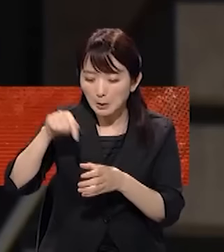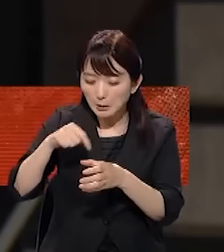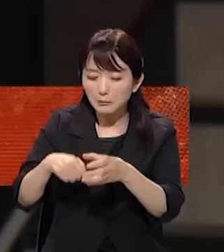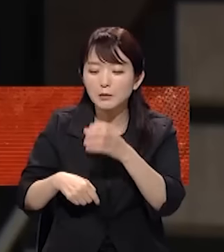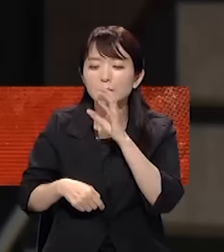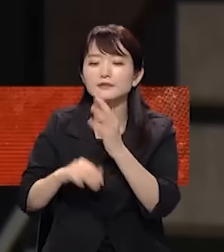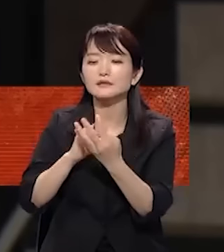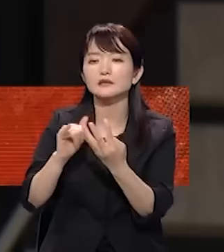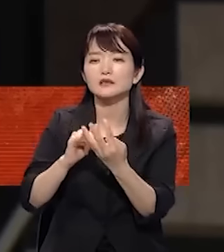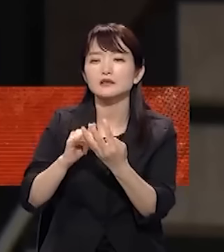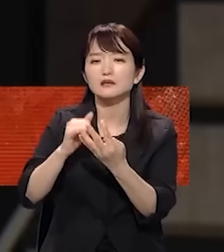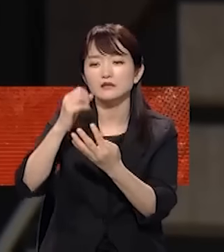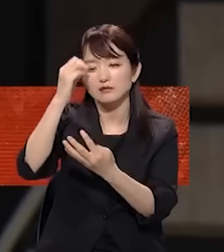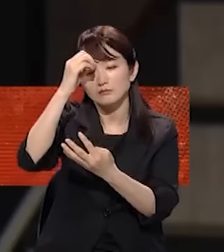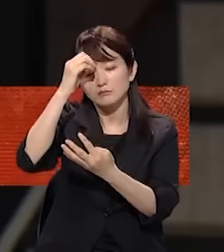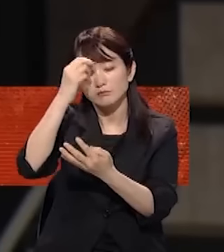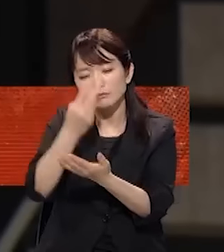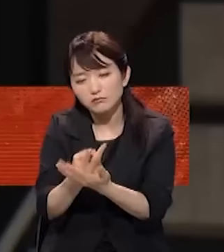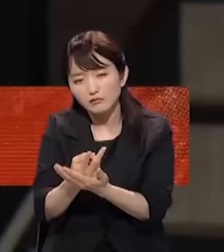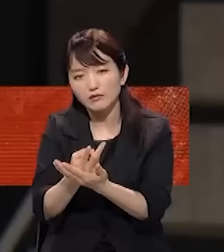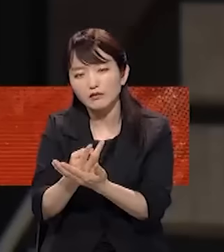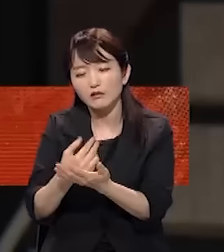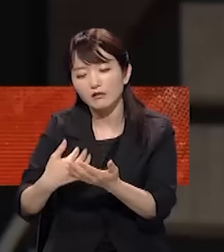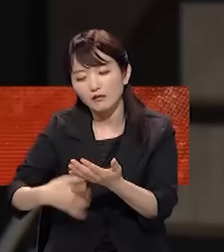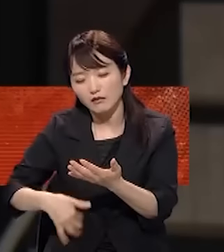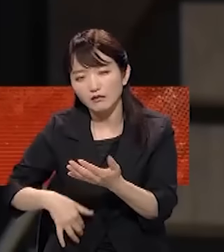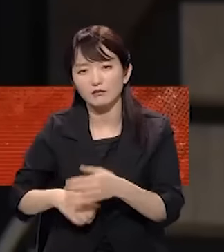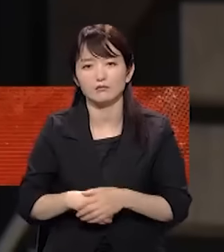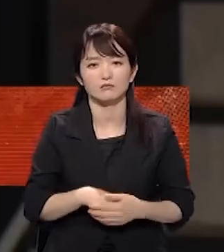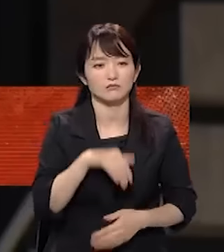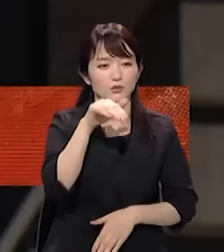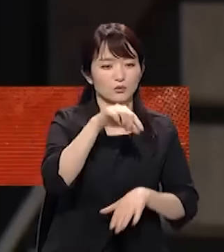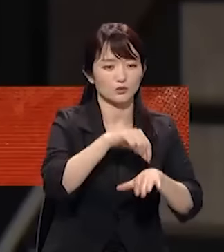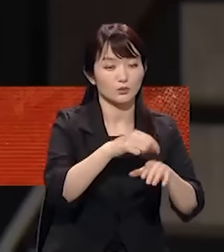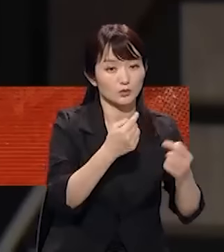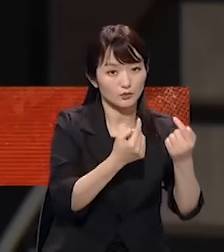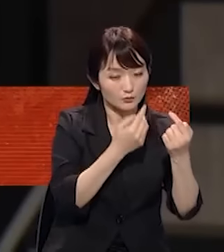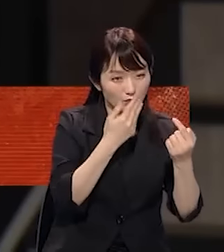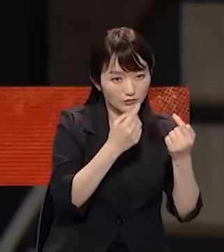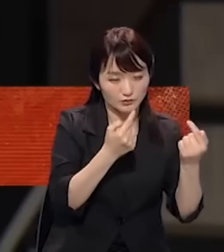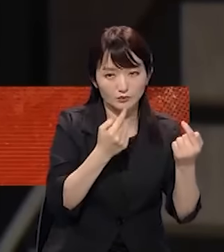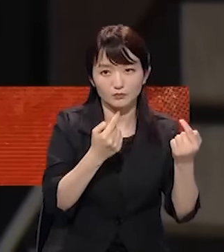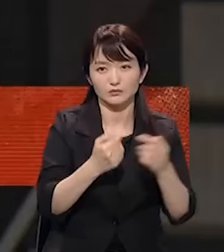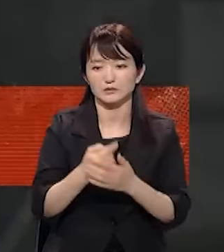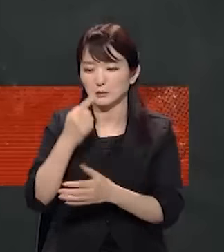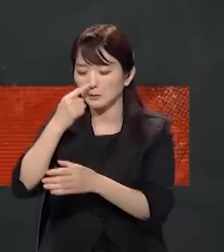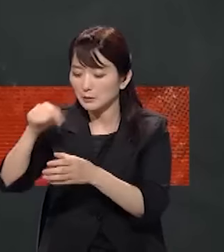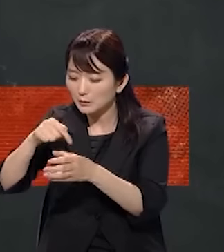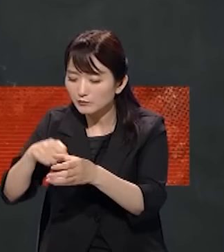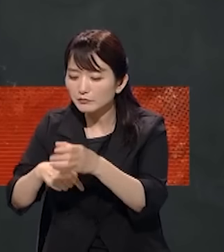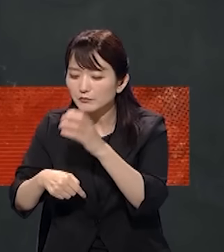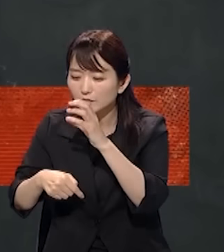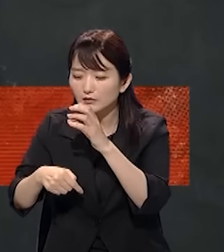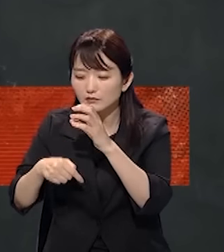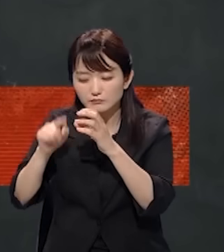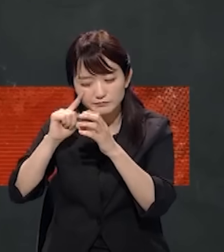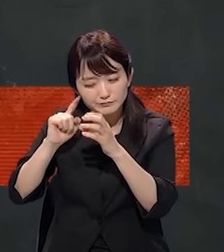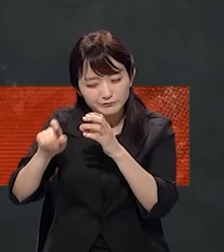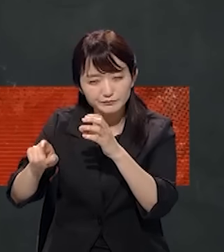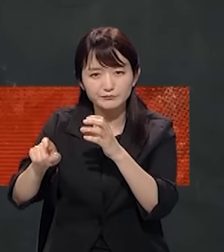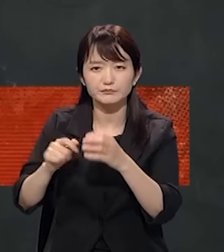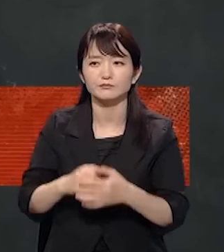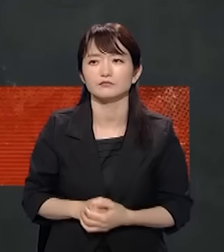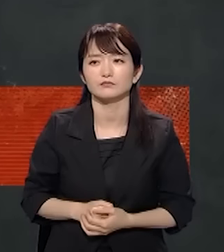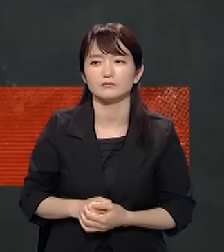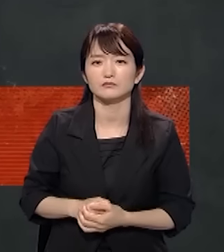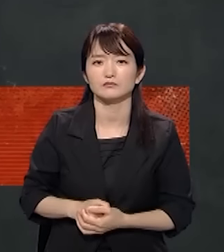사람들만 문제가 있다라고 하니까 아무래도 오리 고기보다는 커피 쪽으로 이제 더 그 무게가 쏠리고 그리고 이제